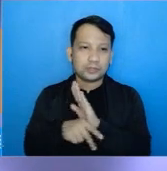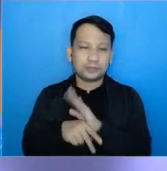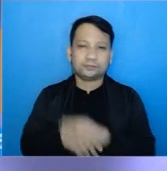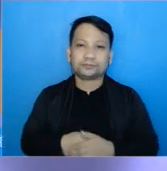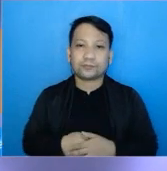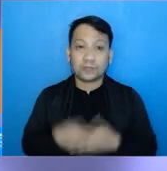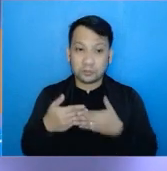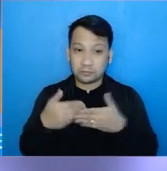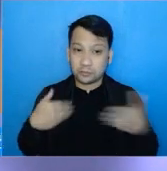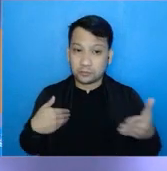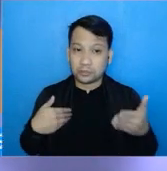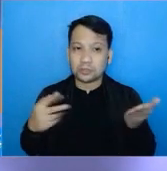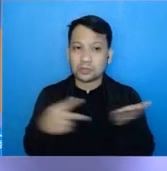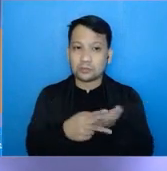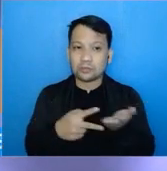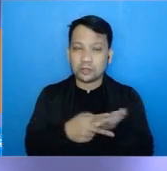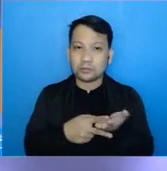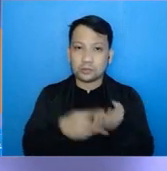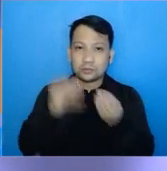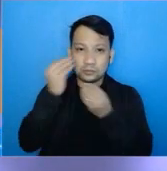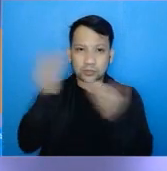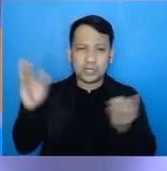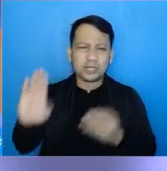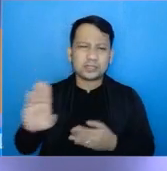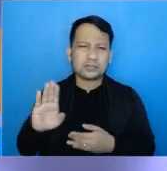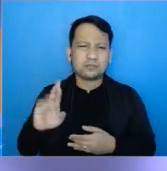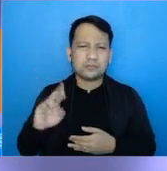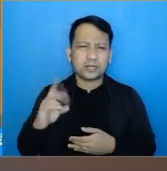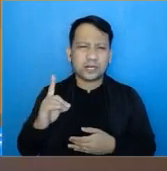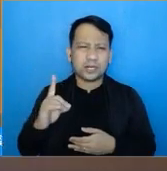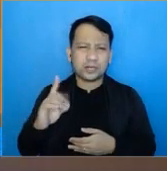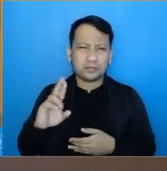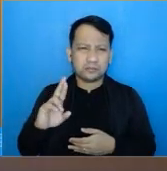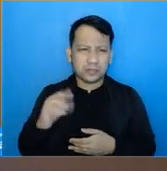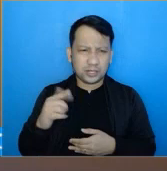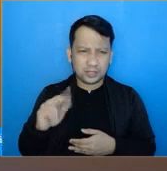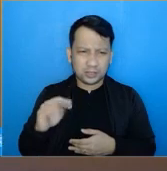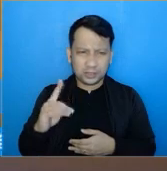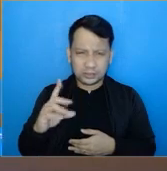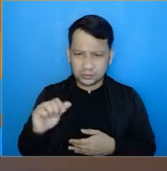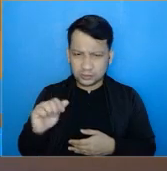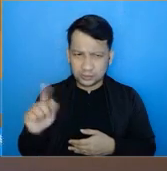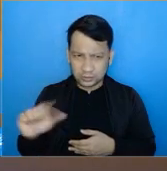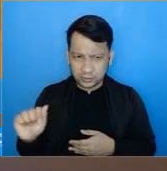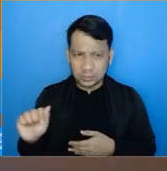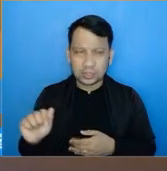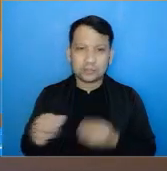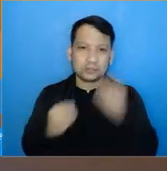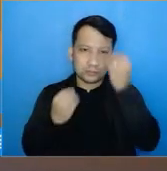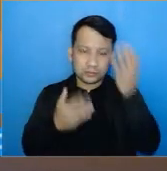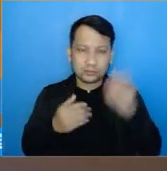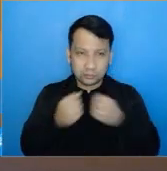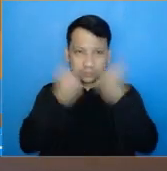ay tinikita at pinagmulta na rin si Braganza. Medyo nagulat po ako doon kasi doon sa binayaran ko po